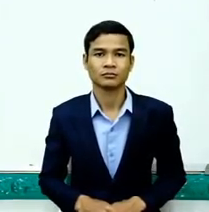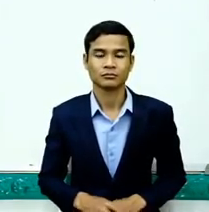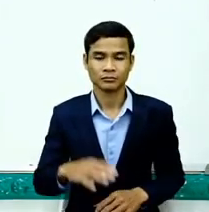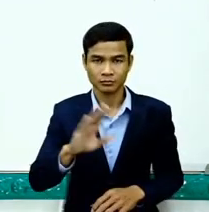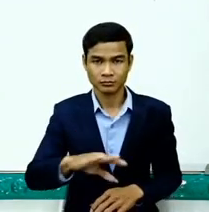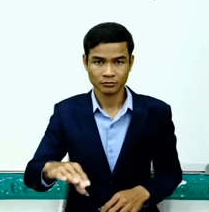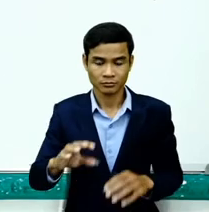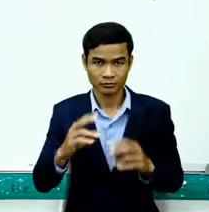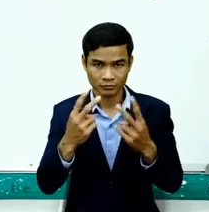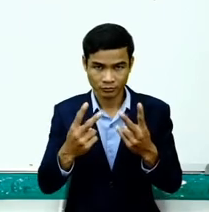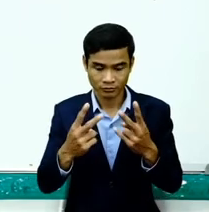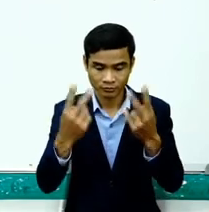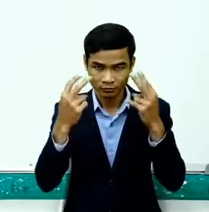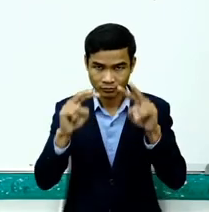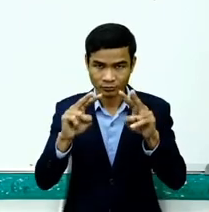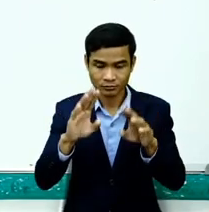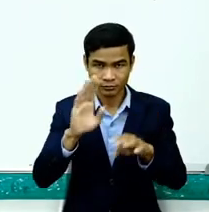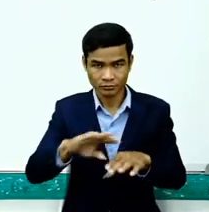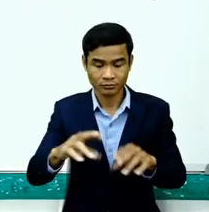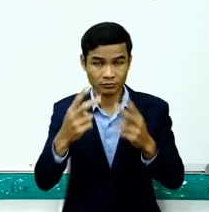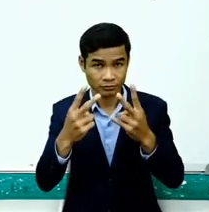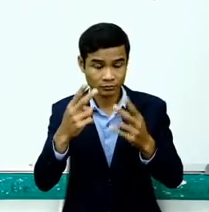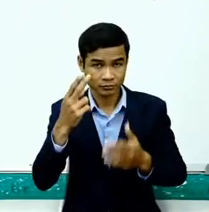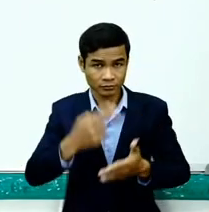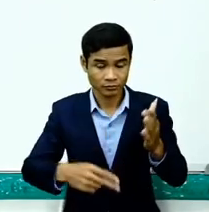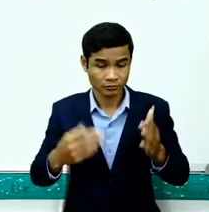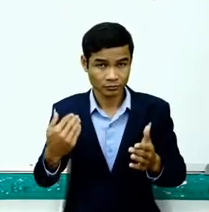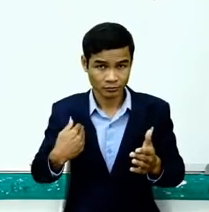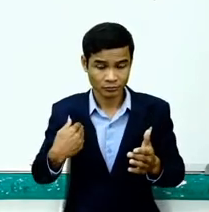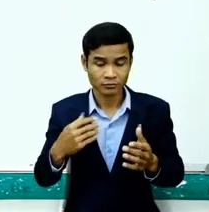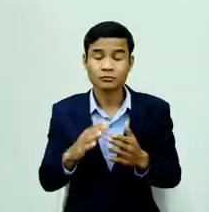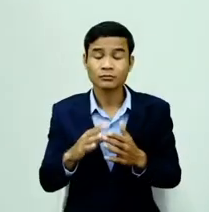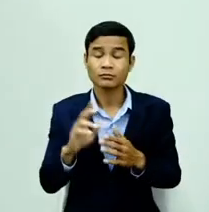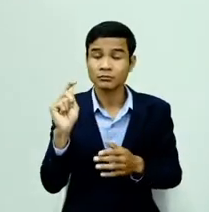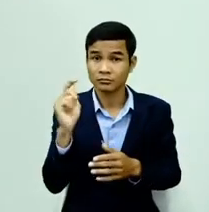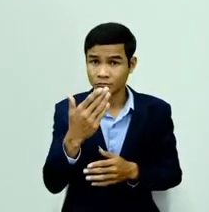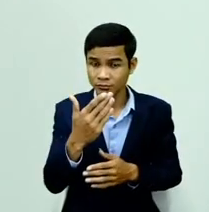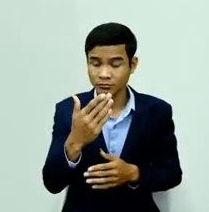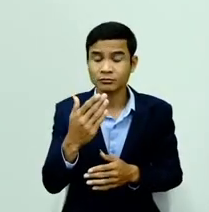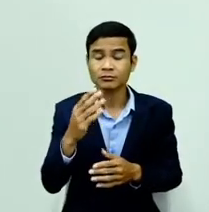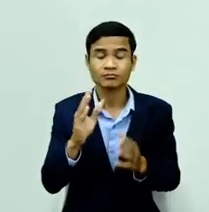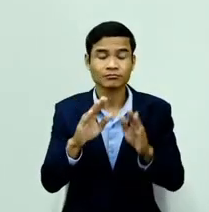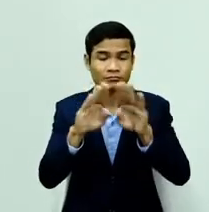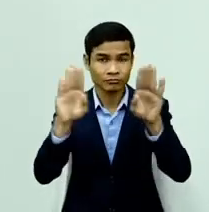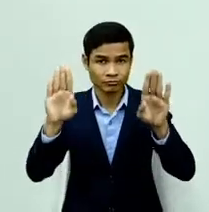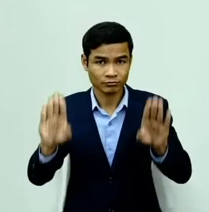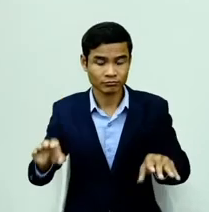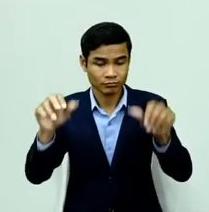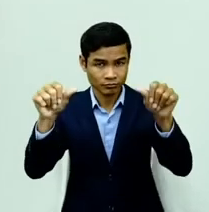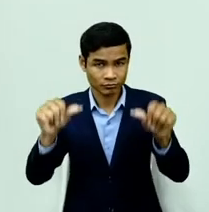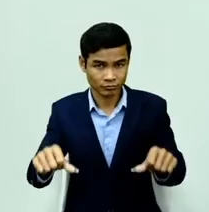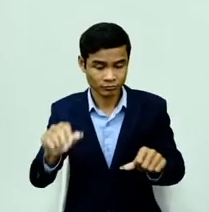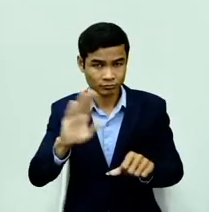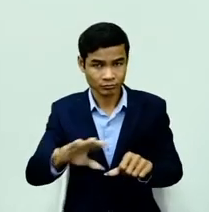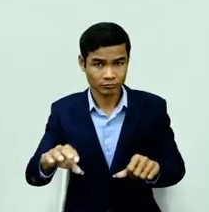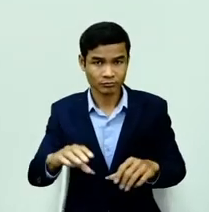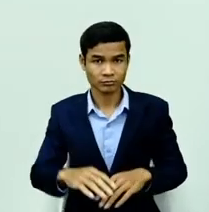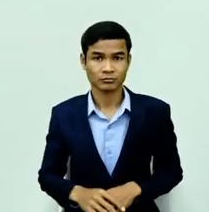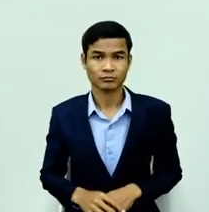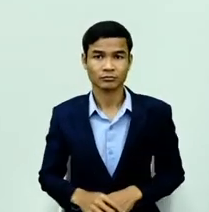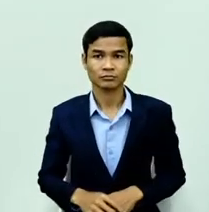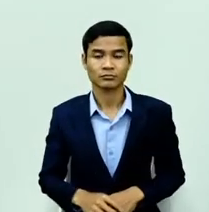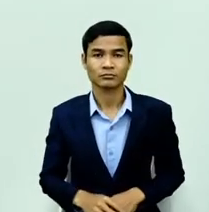បងប្អូនទាំងអស់គ្នាចូលរួមសង្កេតមើលតើកូនឃើញមានអ្វីខ្លះដែរនៅក្នុងរូបភាពលើក្តារខៀននេះ